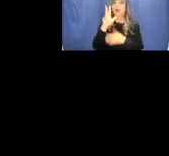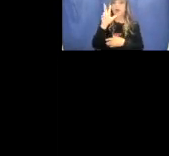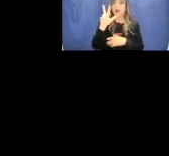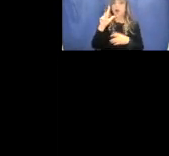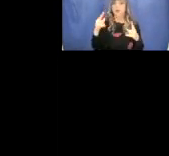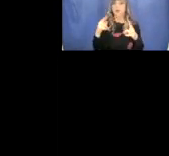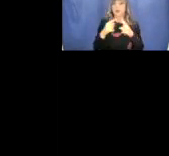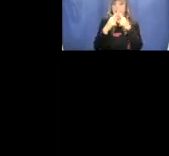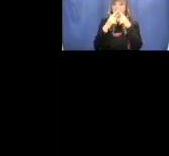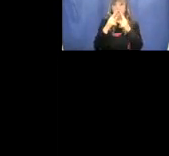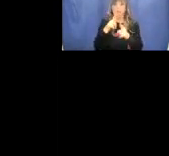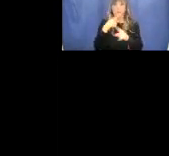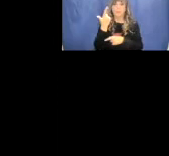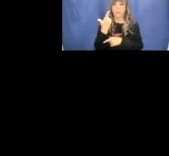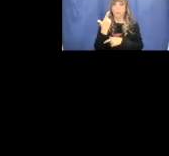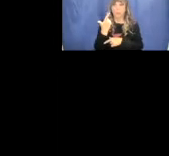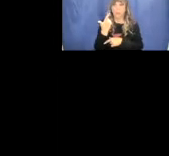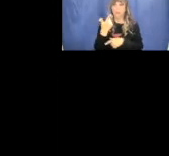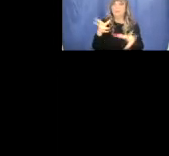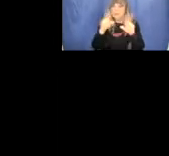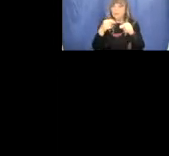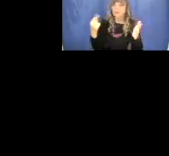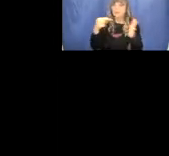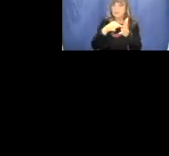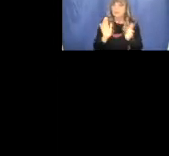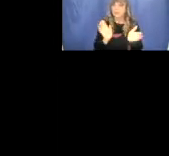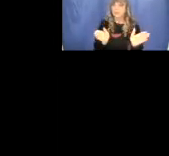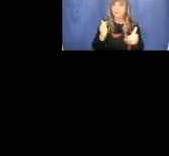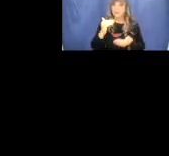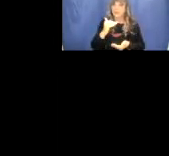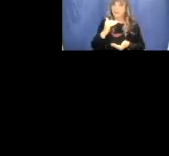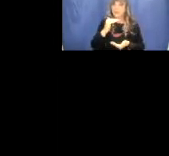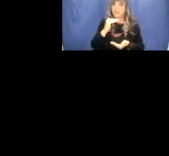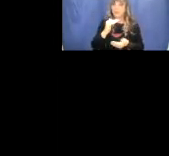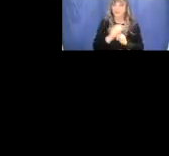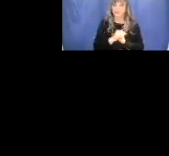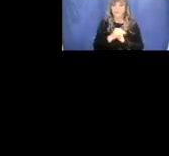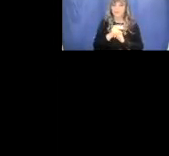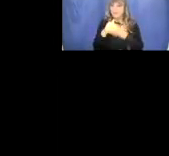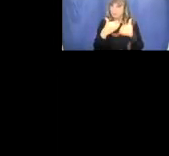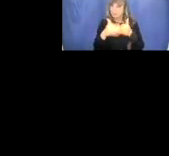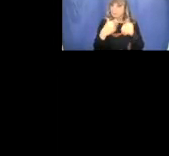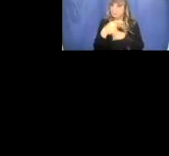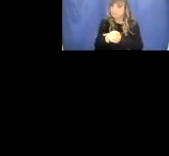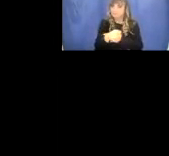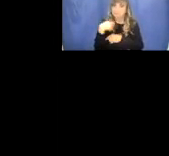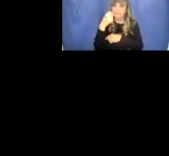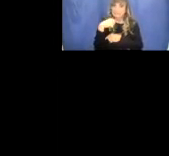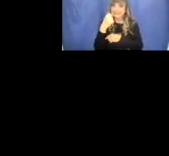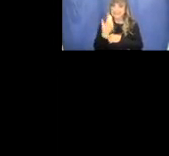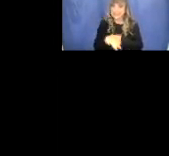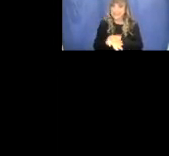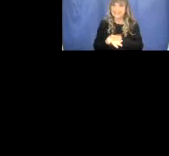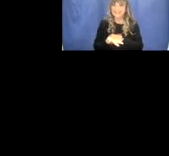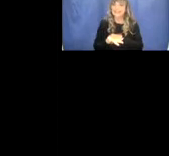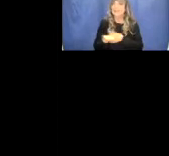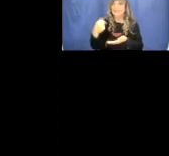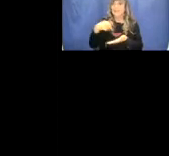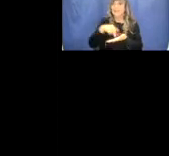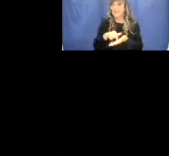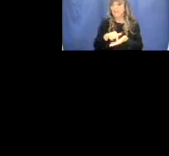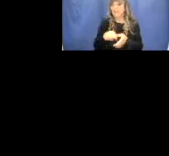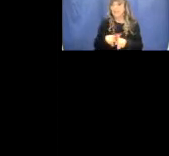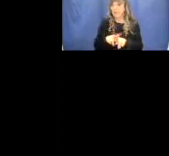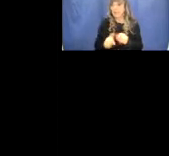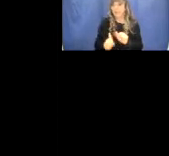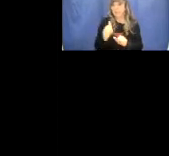venuto di nuovo il cubo quindi questa procedura è interessante perché fa tornare al punto